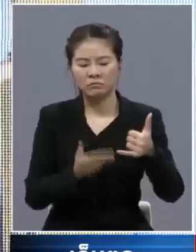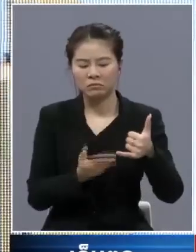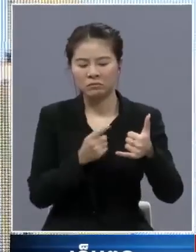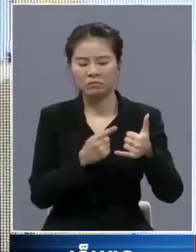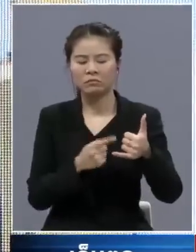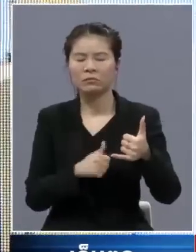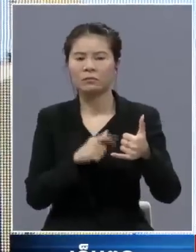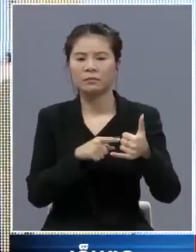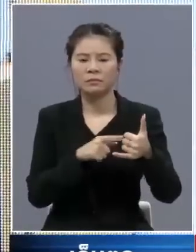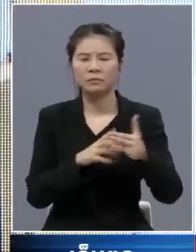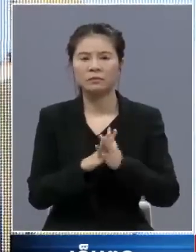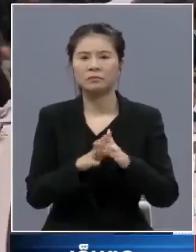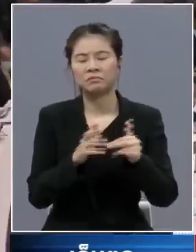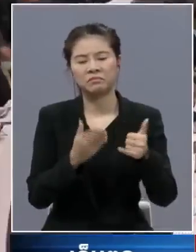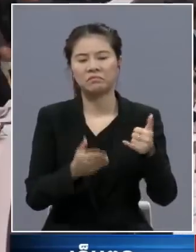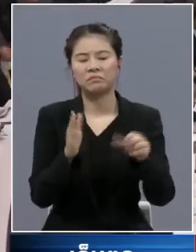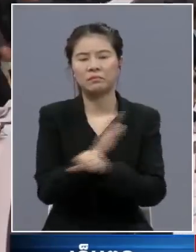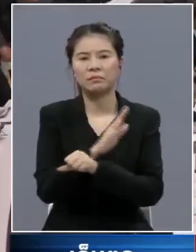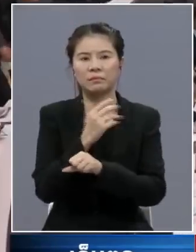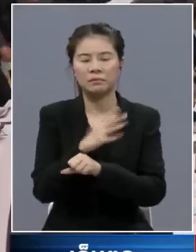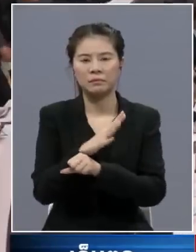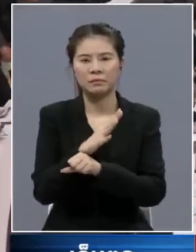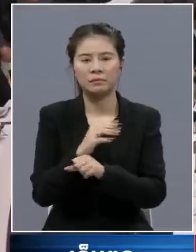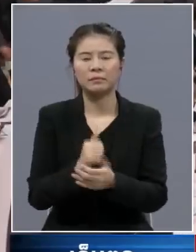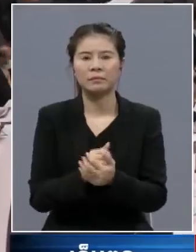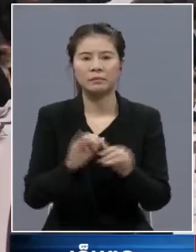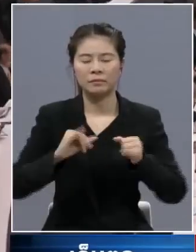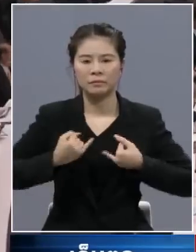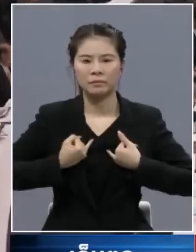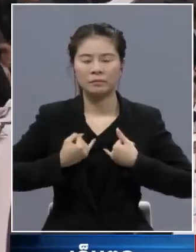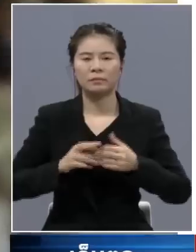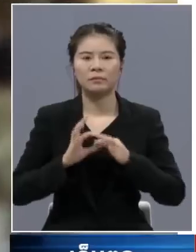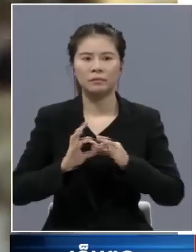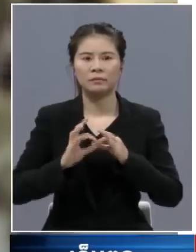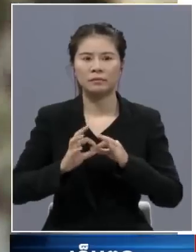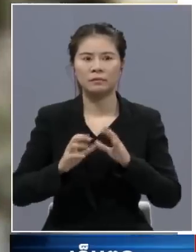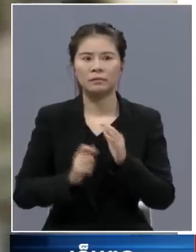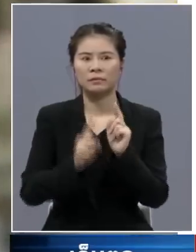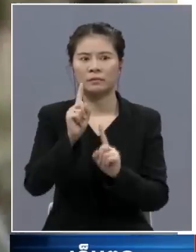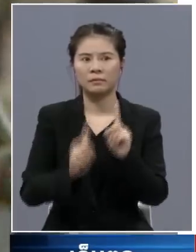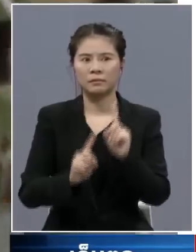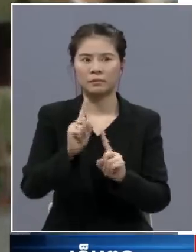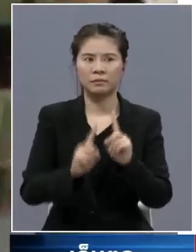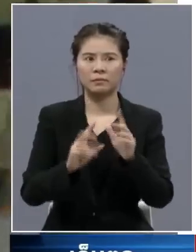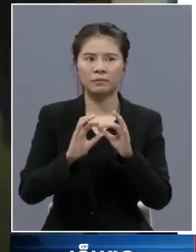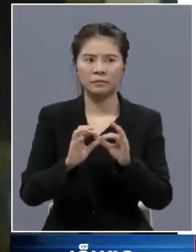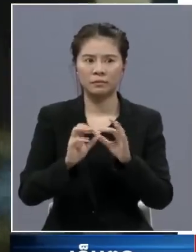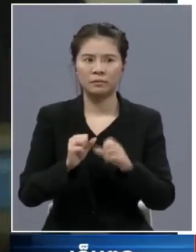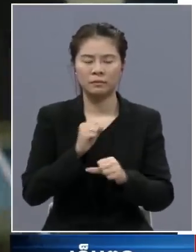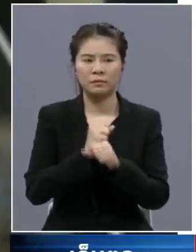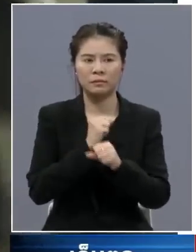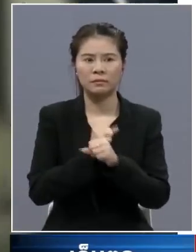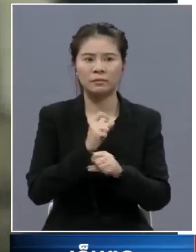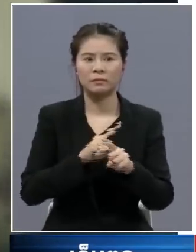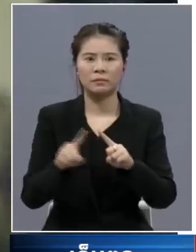ามตามมาตรา98วงเล็บ3ที่บอกว่าต้องไม่เป็นเจ้าของหรือว่าถือหุ้นในกิจการหนังสือพิมพ์หรือสื่อมวลชนจะยังไ